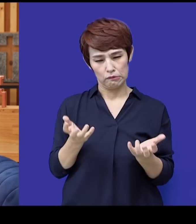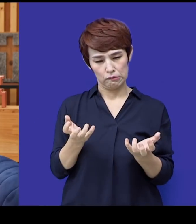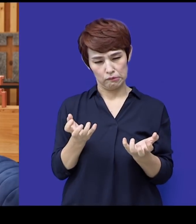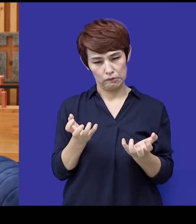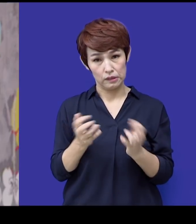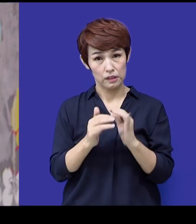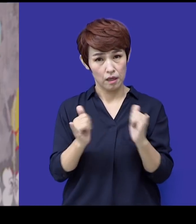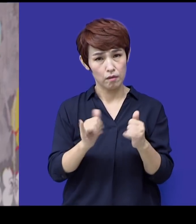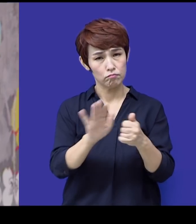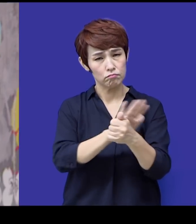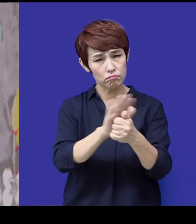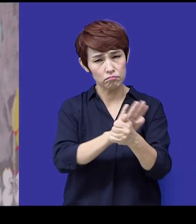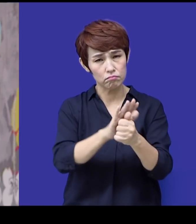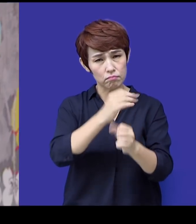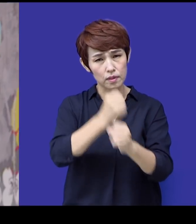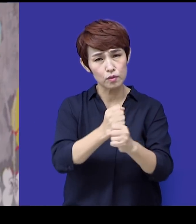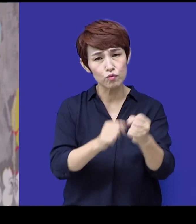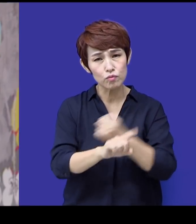적 있으세요?